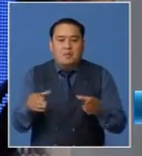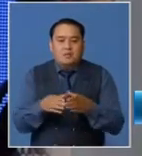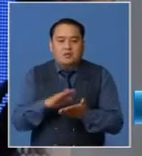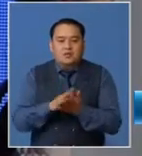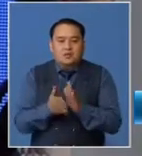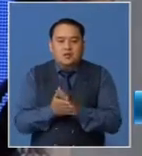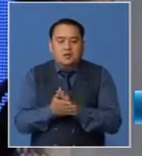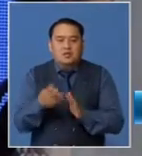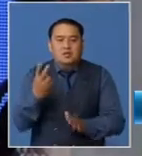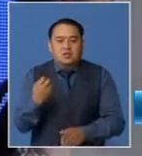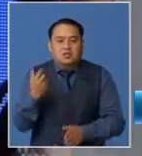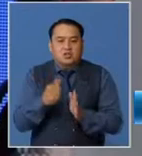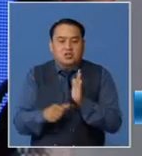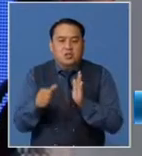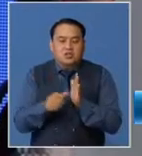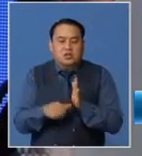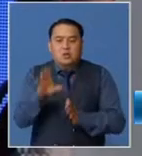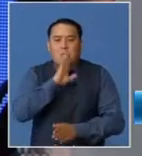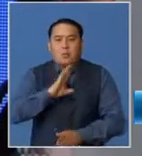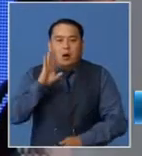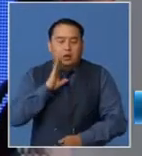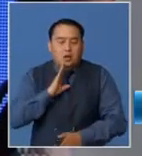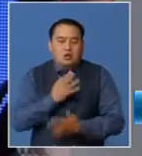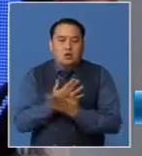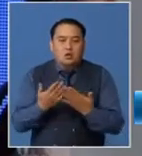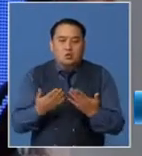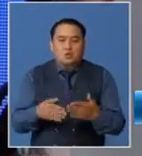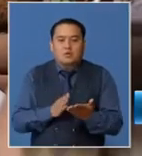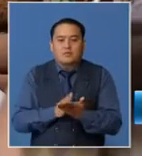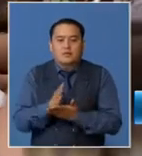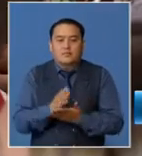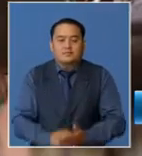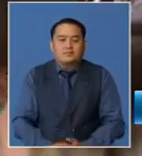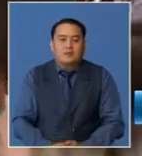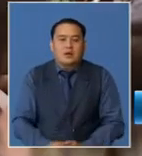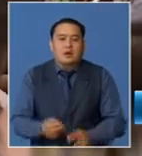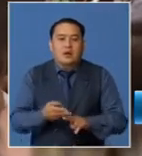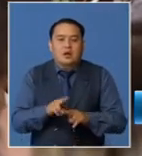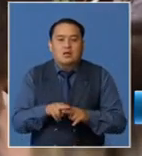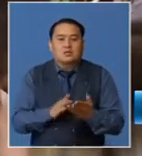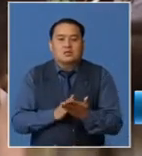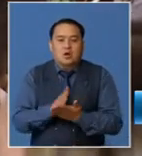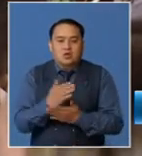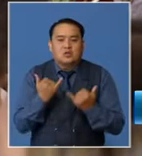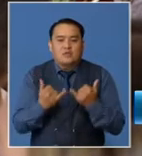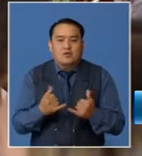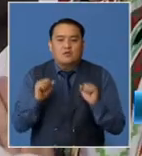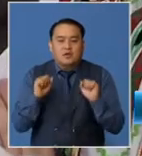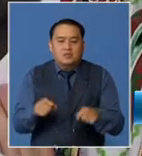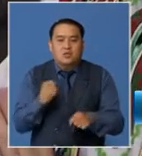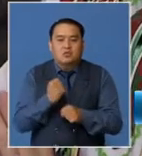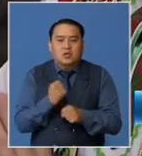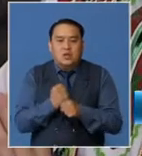согласия, 266 советов матерей и ряд других структур. Эти структуры сегодня делают все возможное